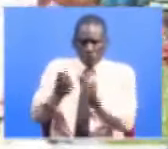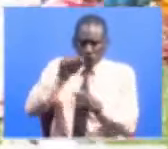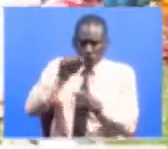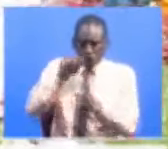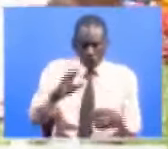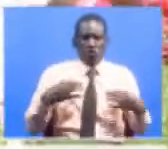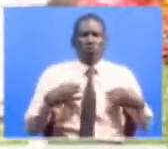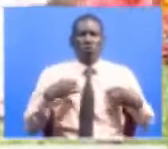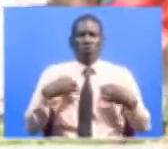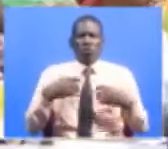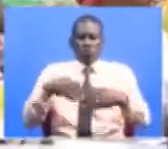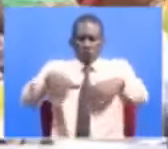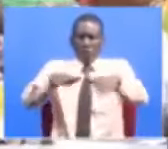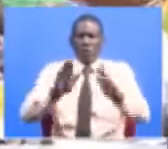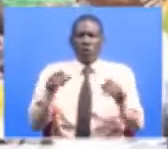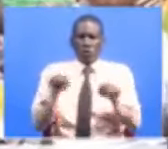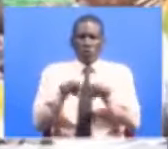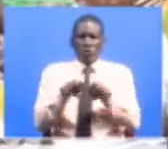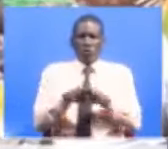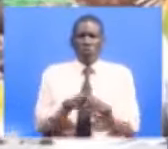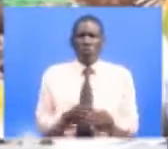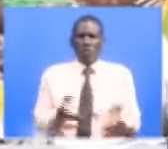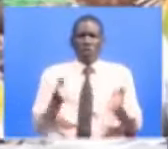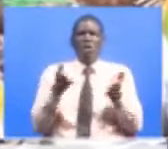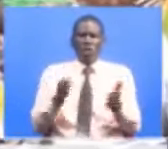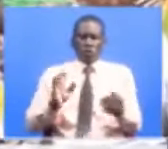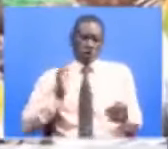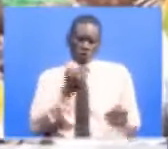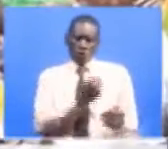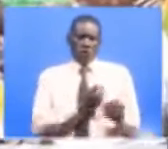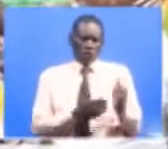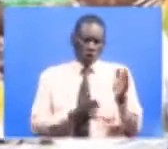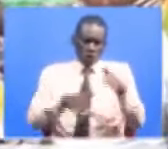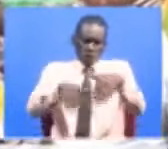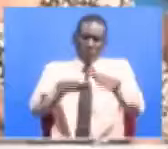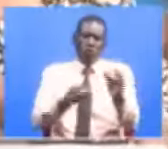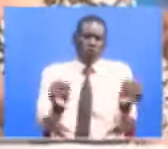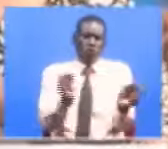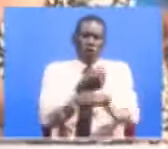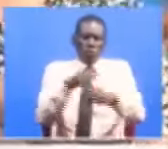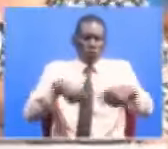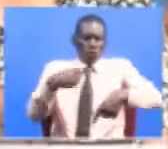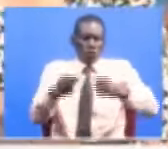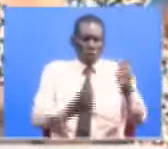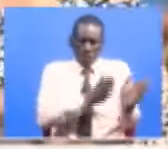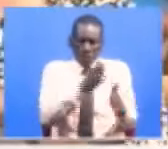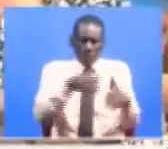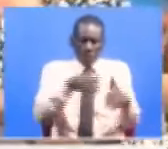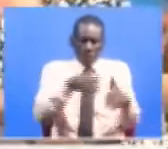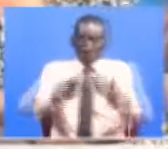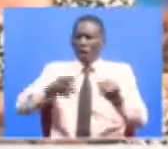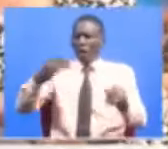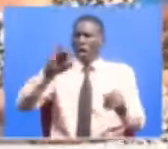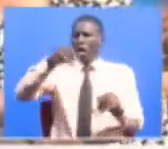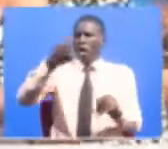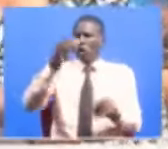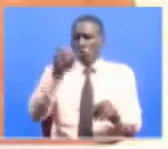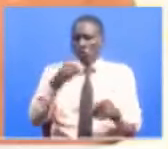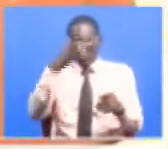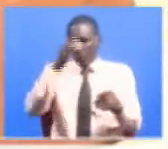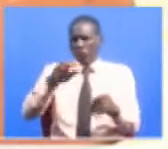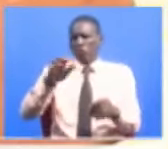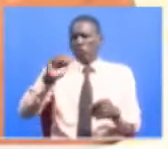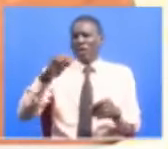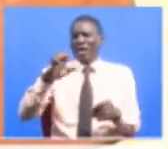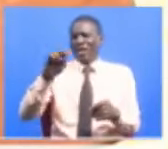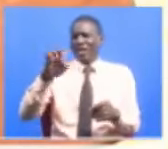ni vazi lake la mazishi pia. Bila shaka kamati ya mazishi haingeendelea na mipango ya kumzika John, kwa sababu